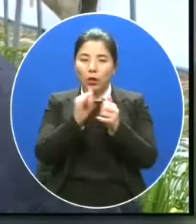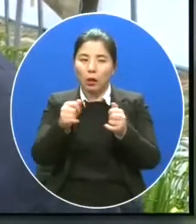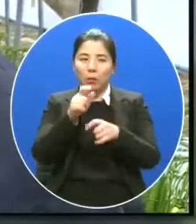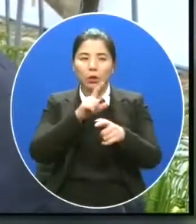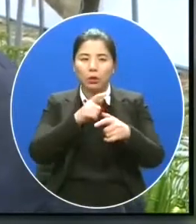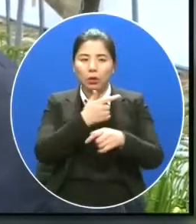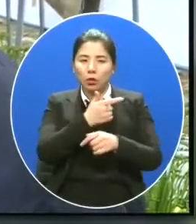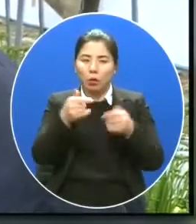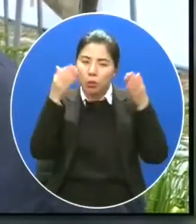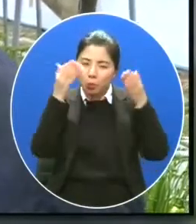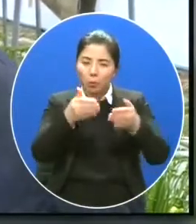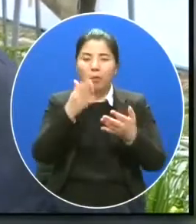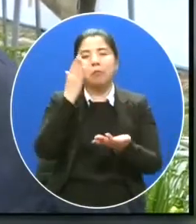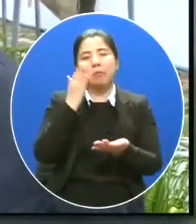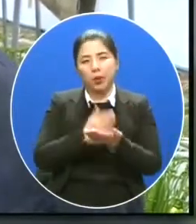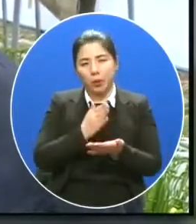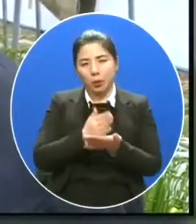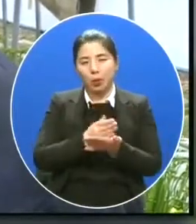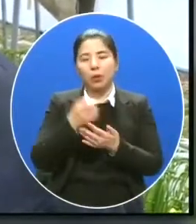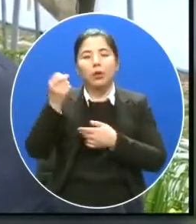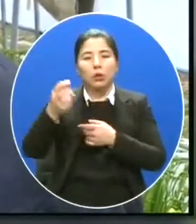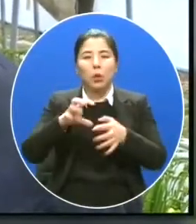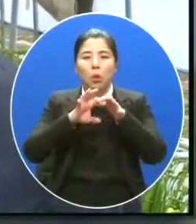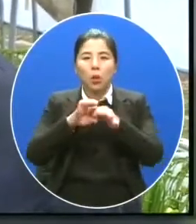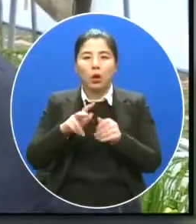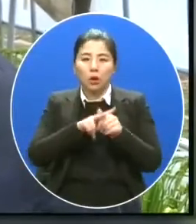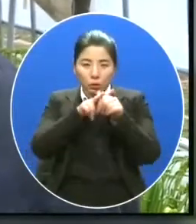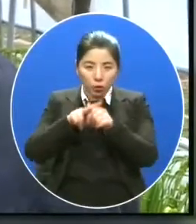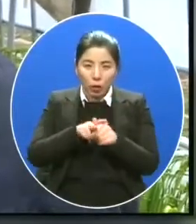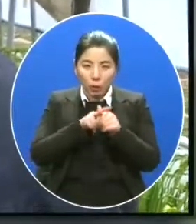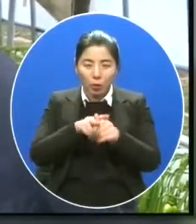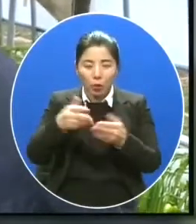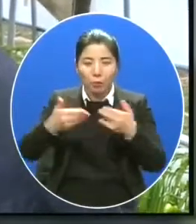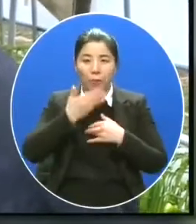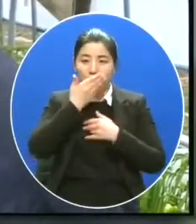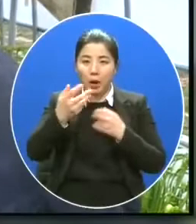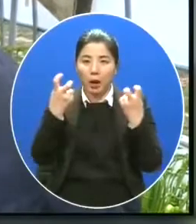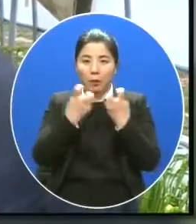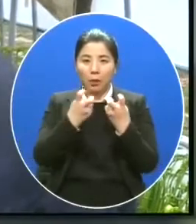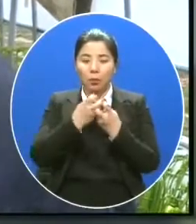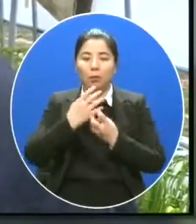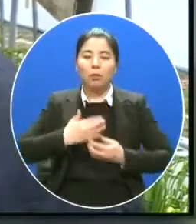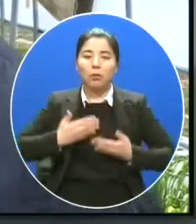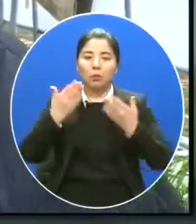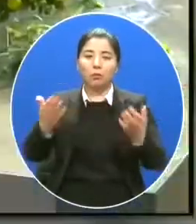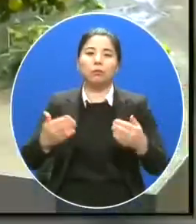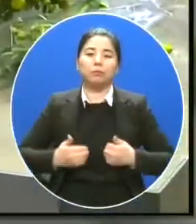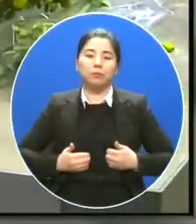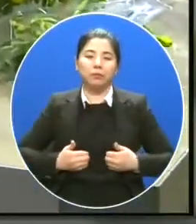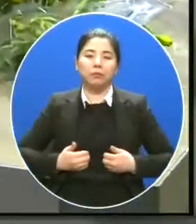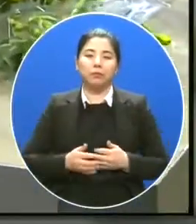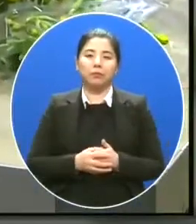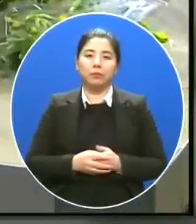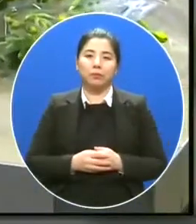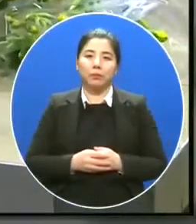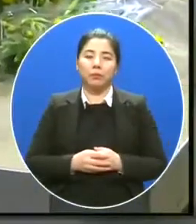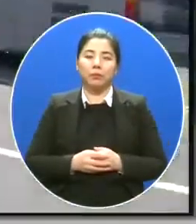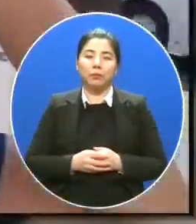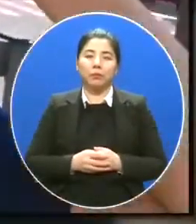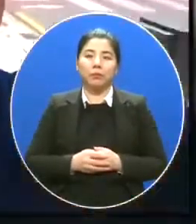인물에 지나친 편중에 주의하면서 관련 정보를 얻을 수 있는 방법도 알려줄 필요가 있어